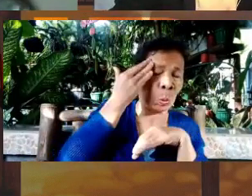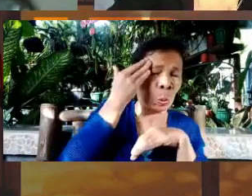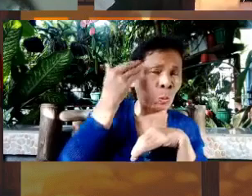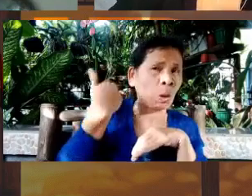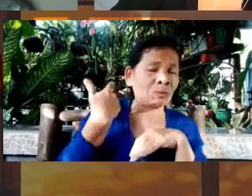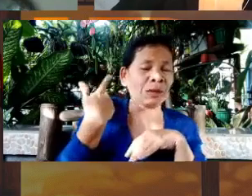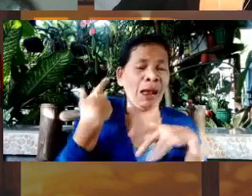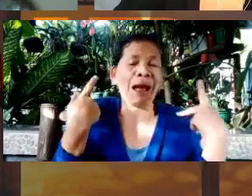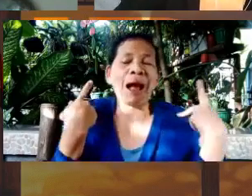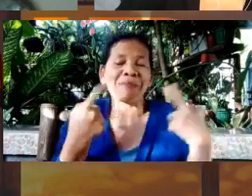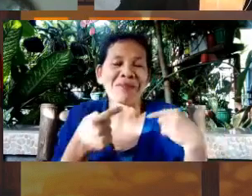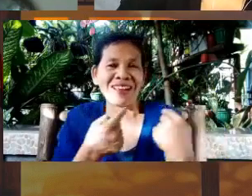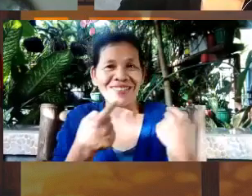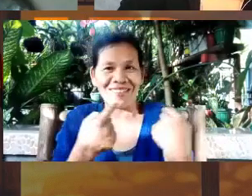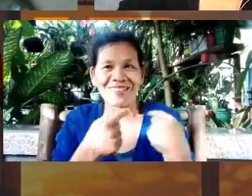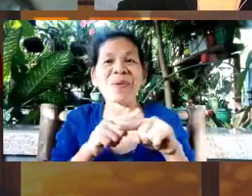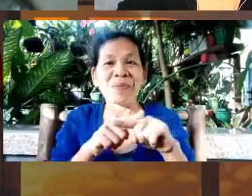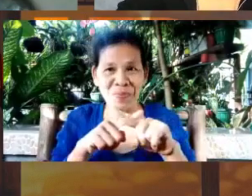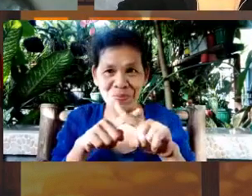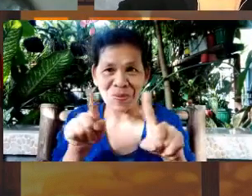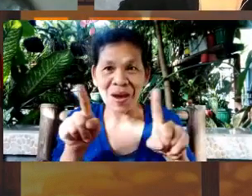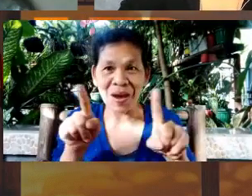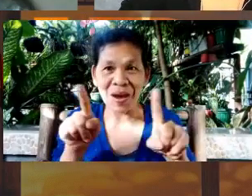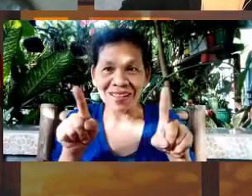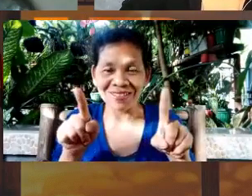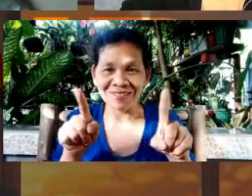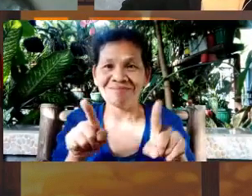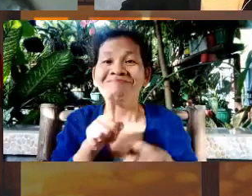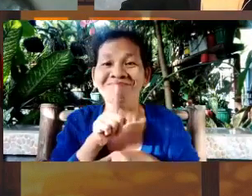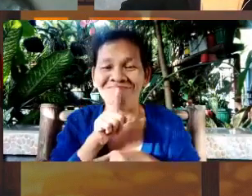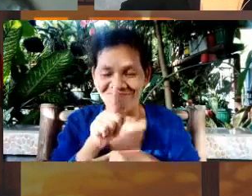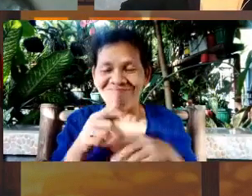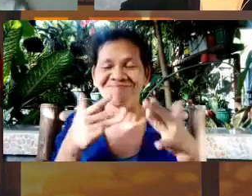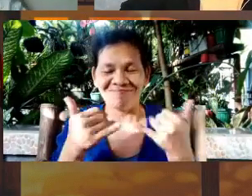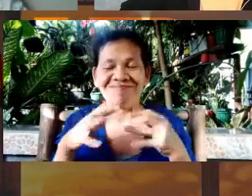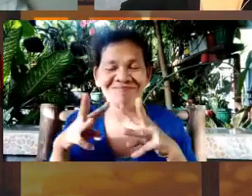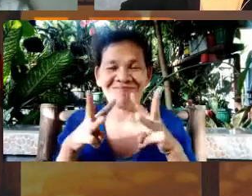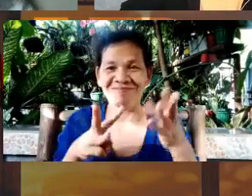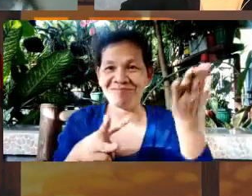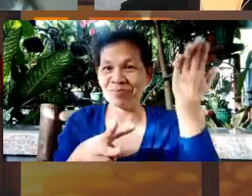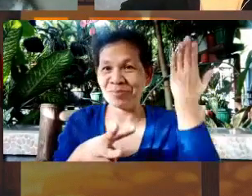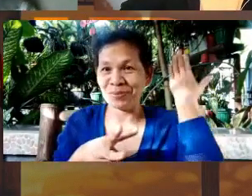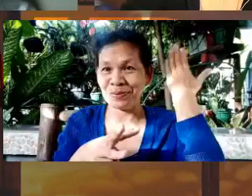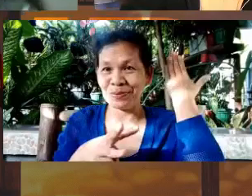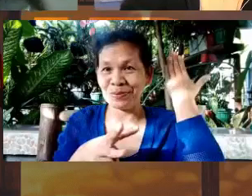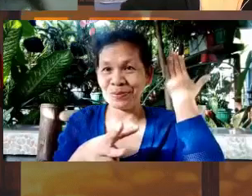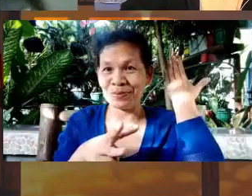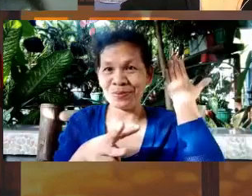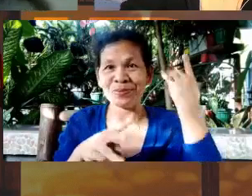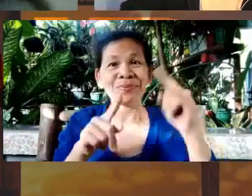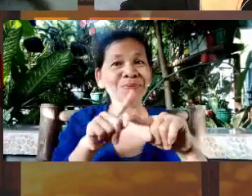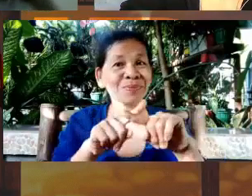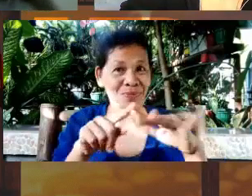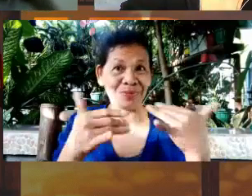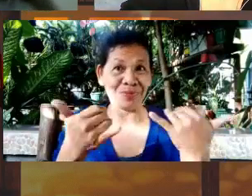ng kasalanan. Gayon pa man, gayon po talaga ang pamamaraan noon. Pero sa ating panahon, pagka